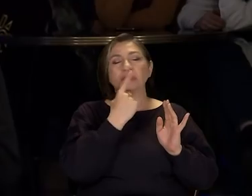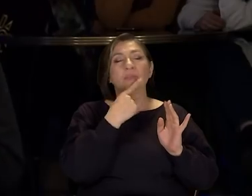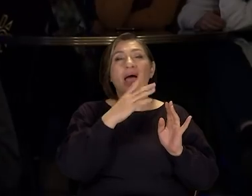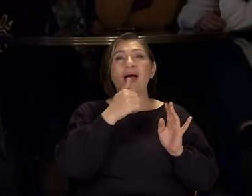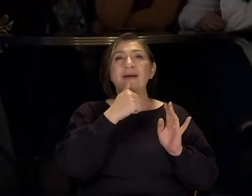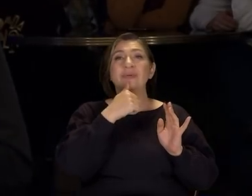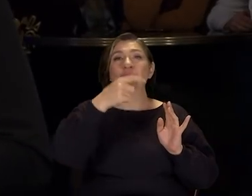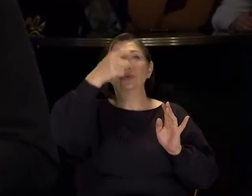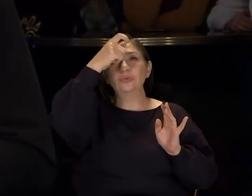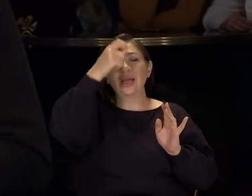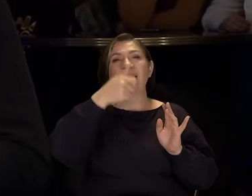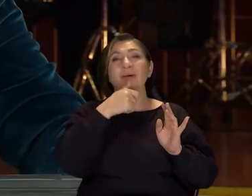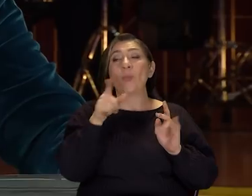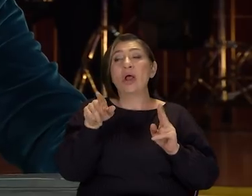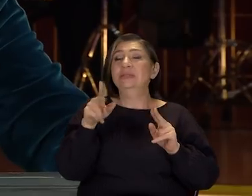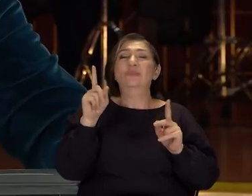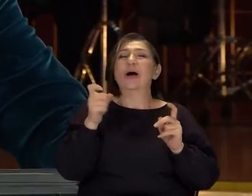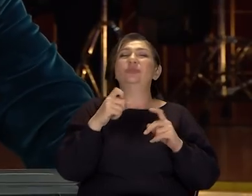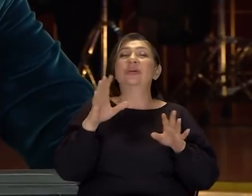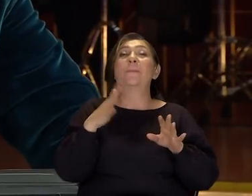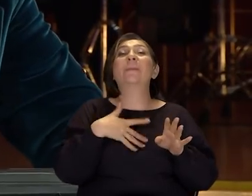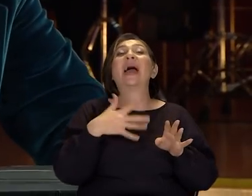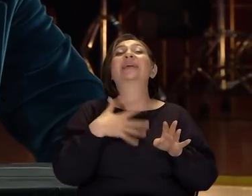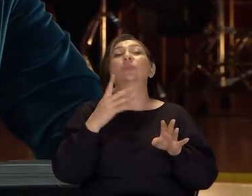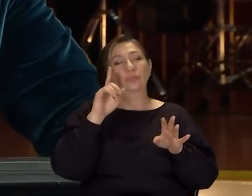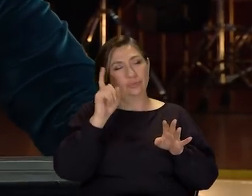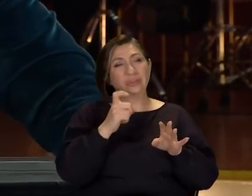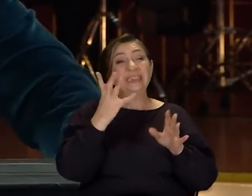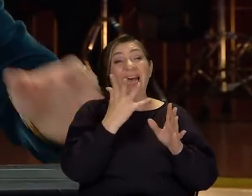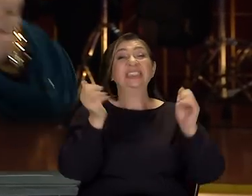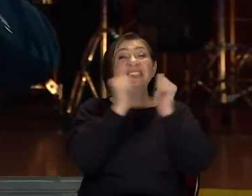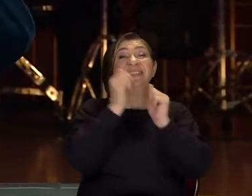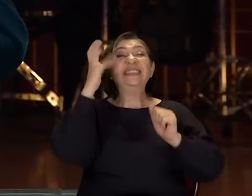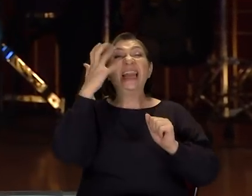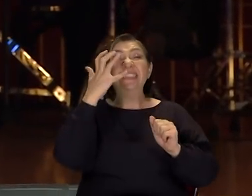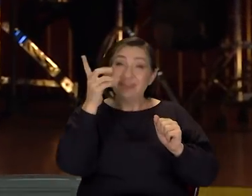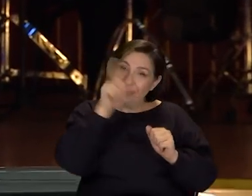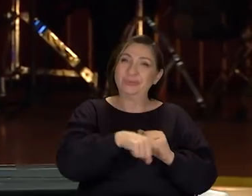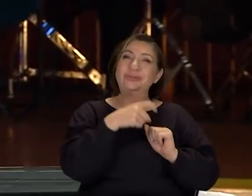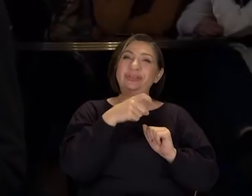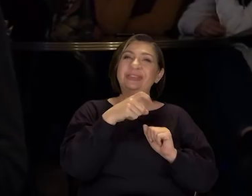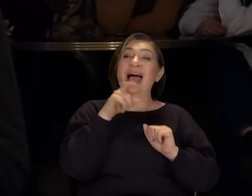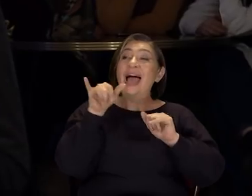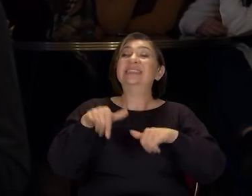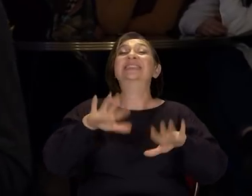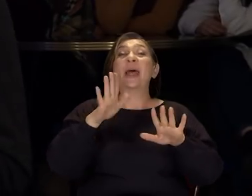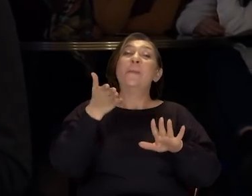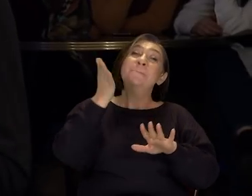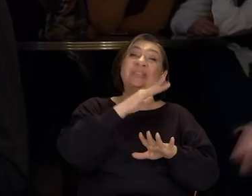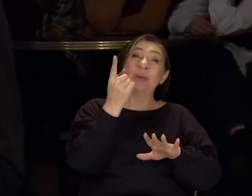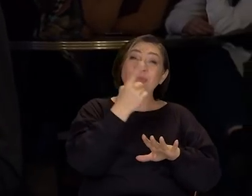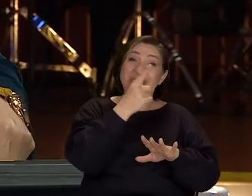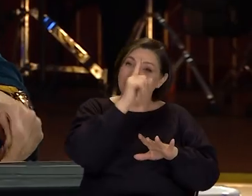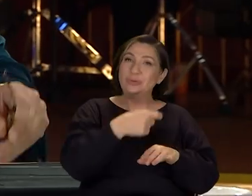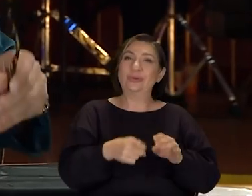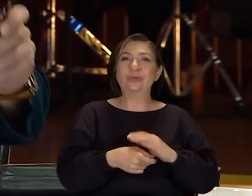erkekler biz öyleyse bir daha öylesini bulamayacağım falan. Merak etme, bulursun. O kadar başka çok var şey öylesini değil. Başka bir